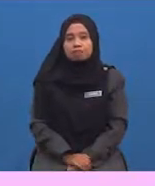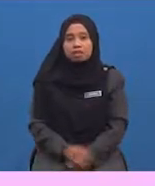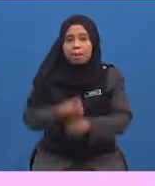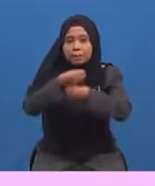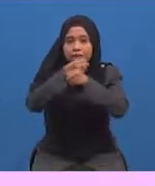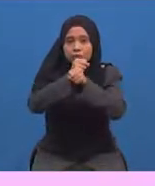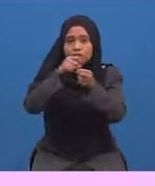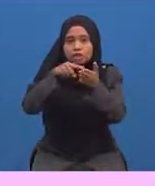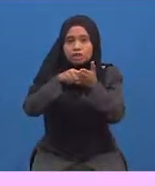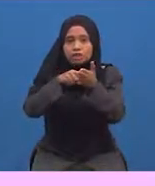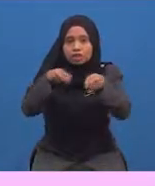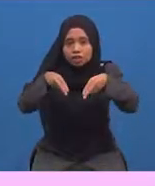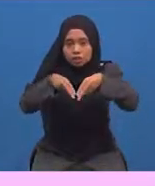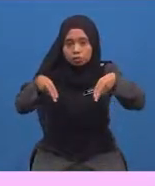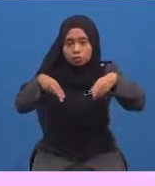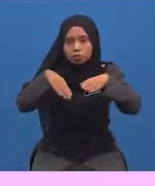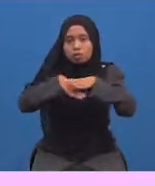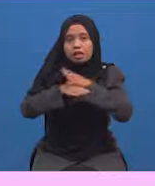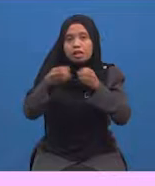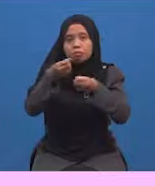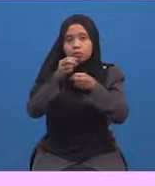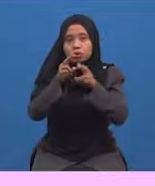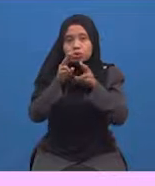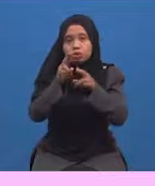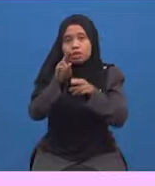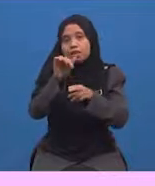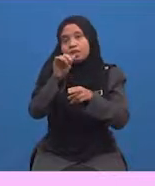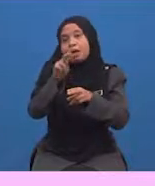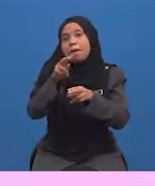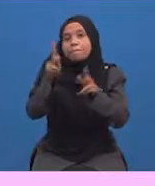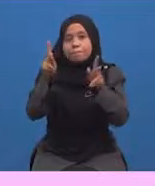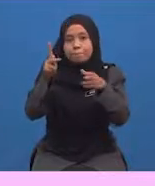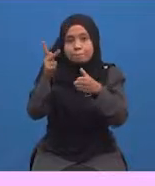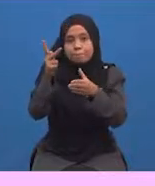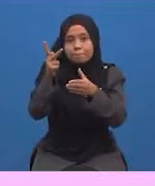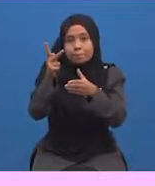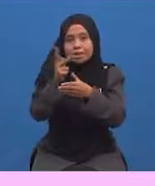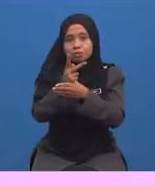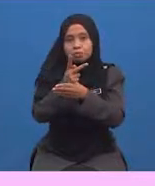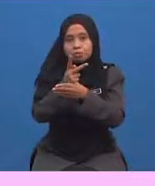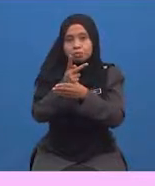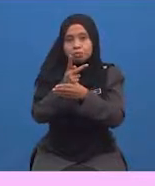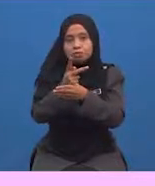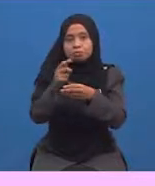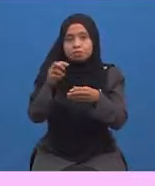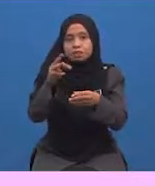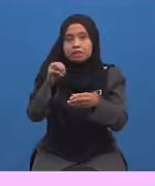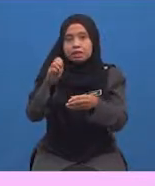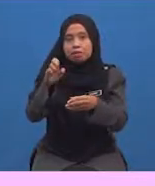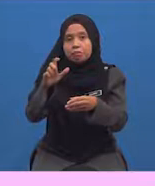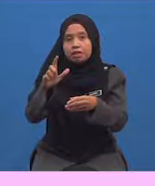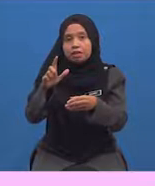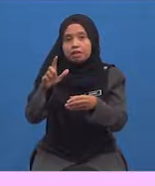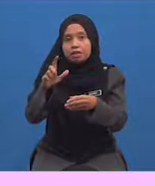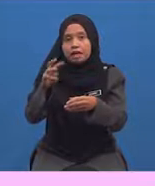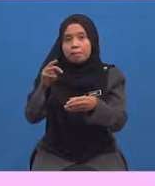Bentuk ini diukur dalam unit padu seperti milimeter padu kurungan mm kuasa